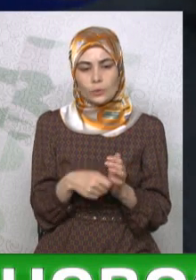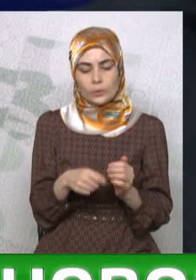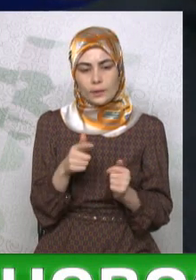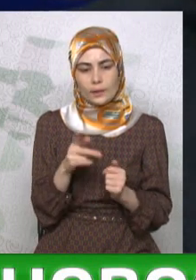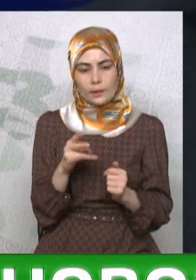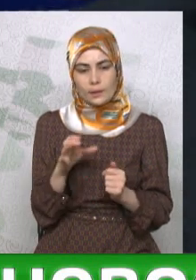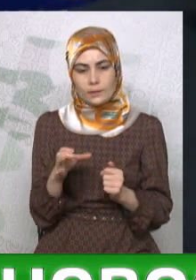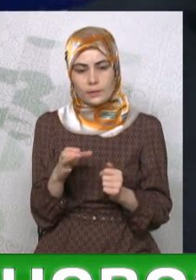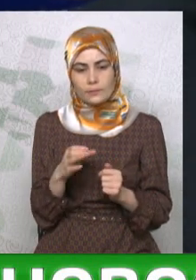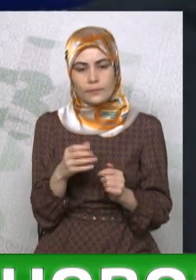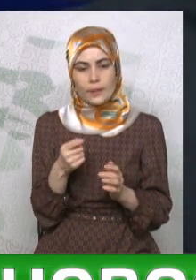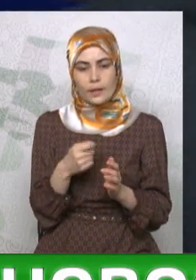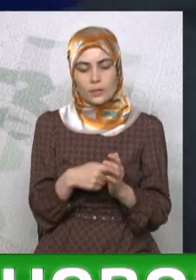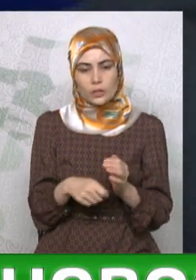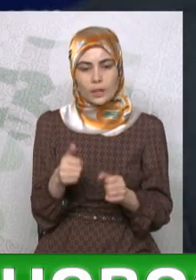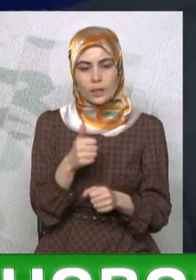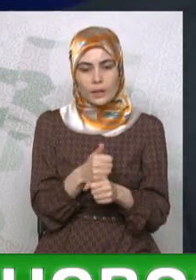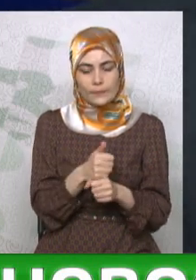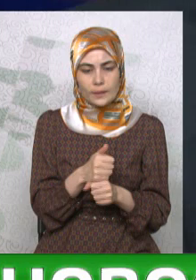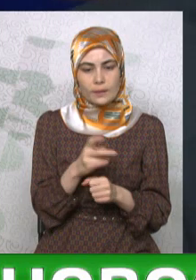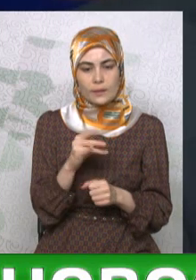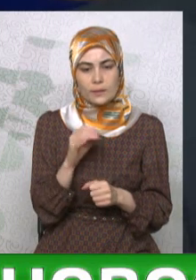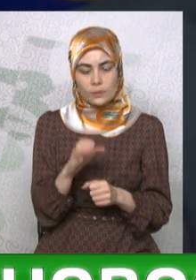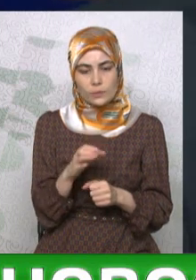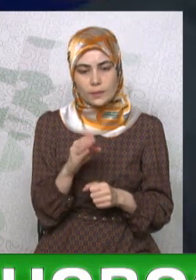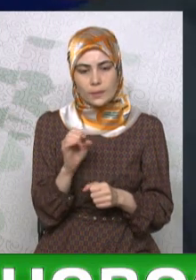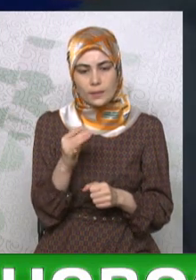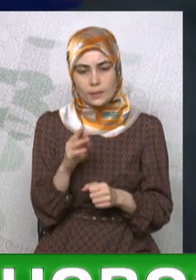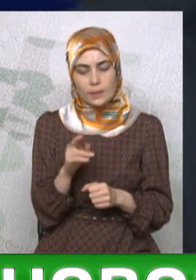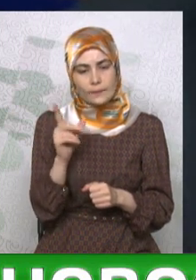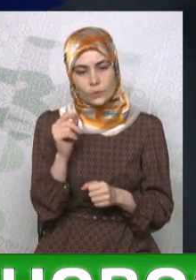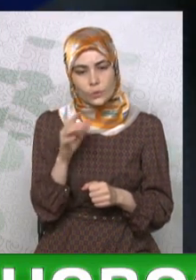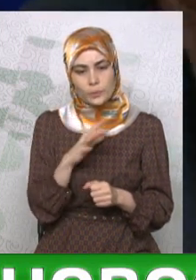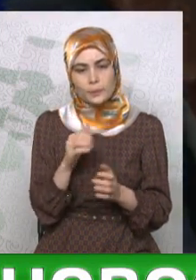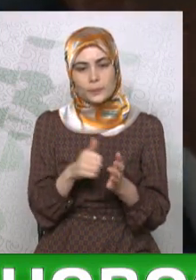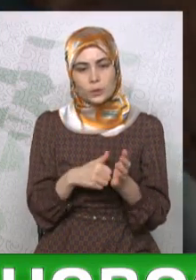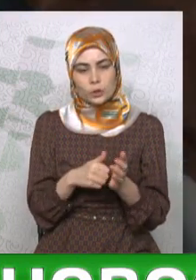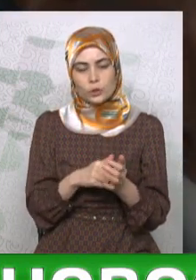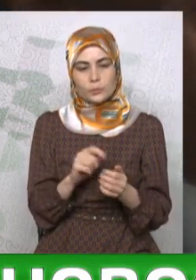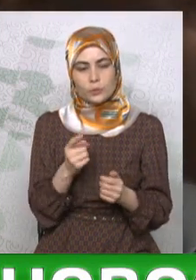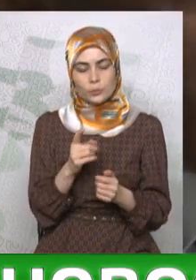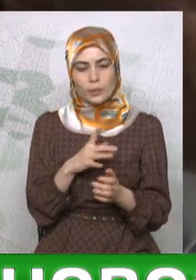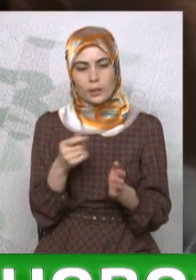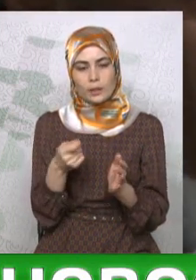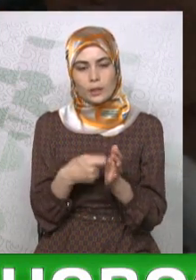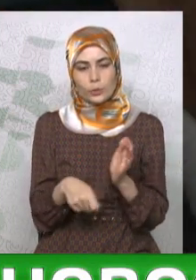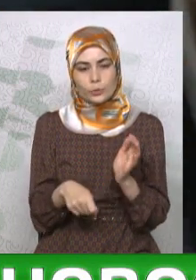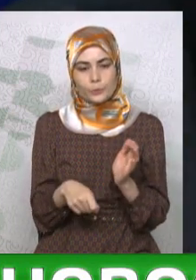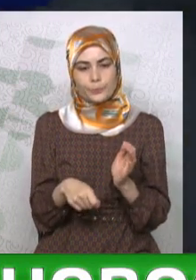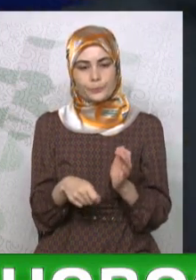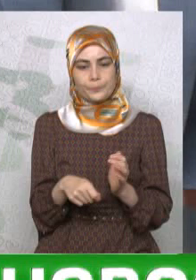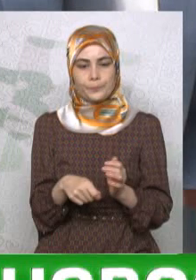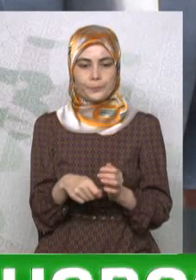Отключение ГНС головной насосной станции в Сунже произошло из-за того, что было